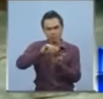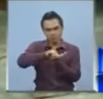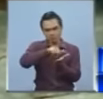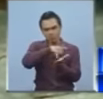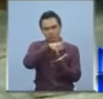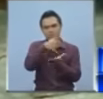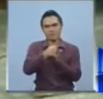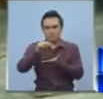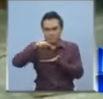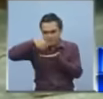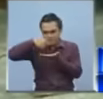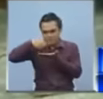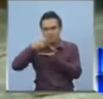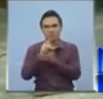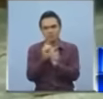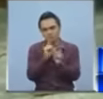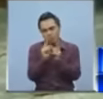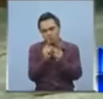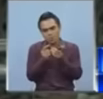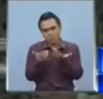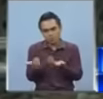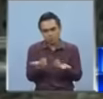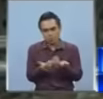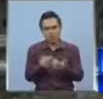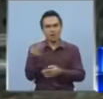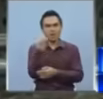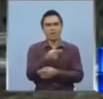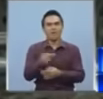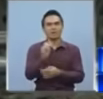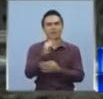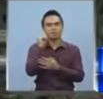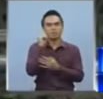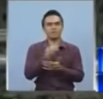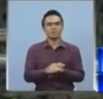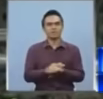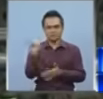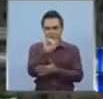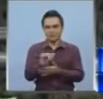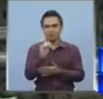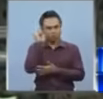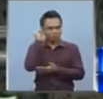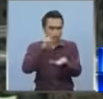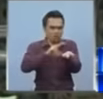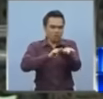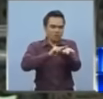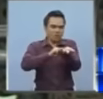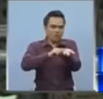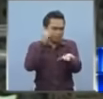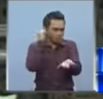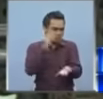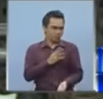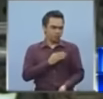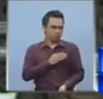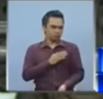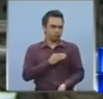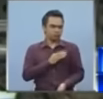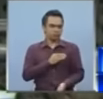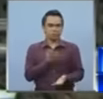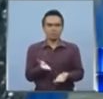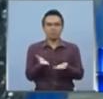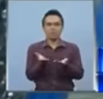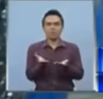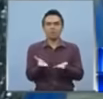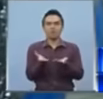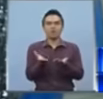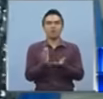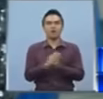มานั่งกินข้าวคุยกับลูกหลานแต่ความจริงแล้วแค่ญาติๆตรวจพบว่าชีพจรคุณยายยังเต้นอ่อนๆอยู่ครอบครัวก็เกรงว่า